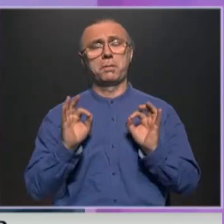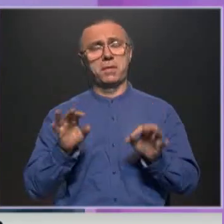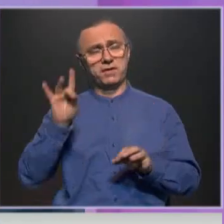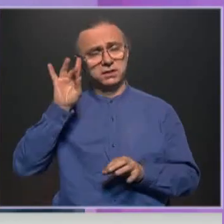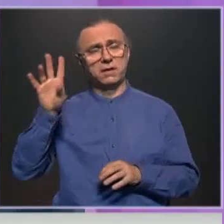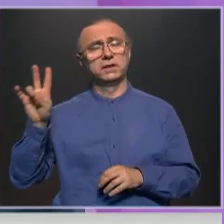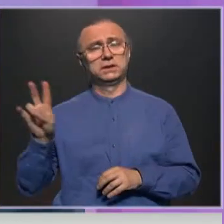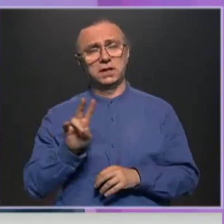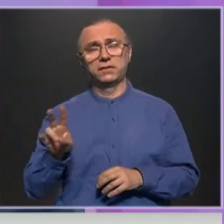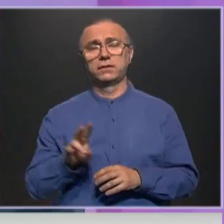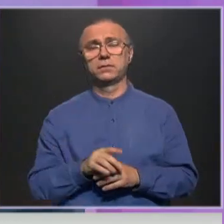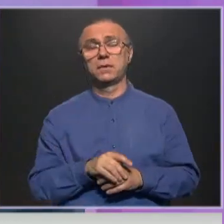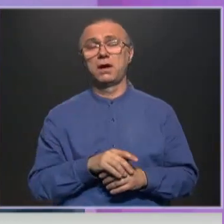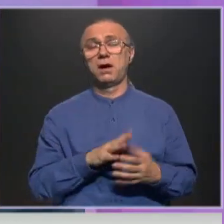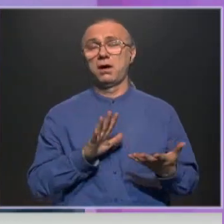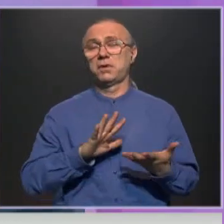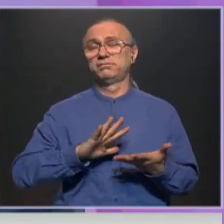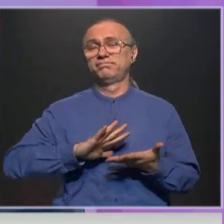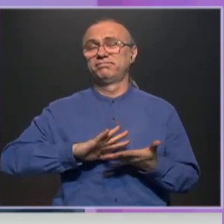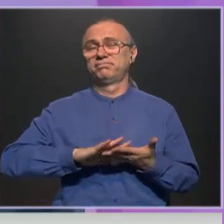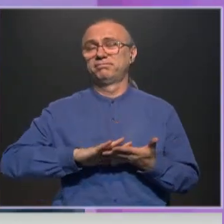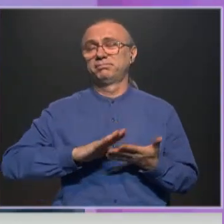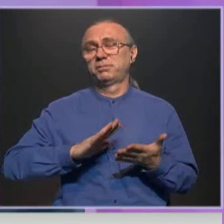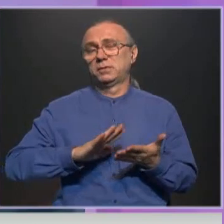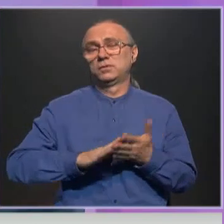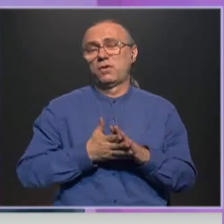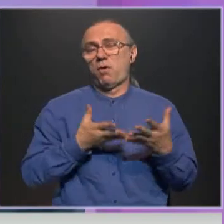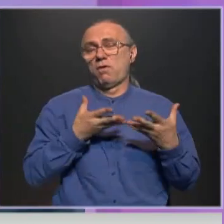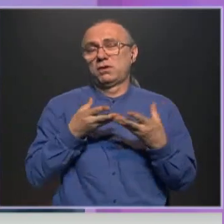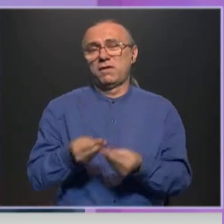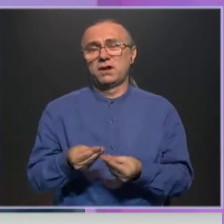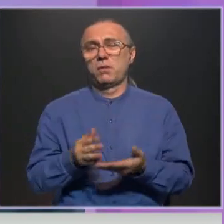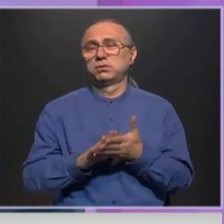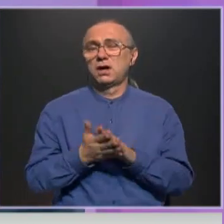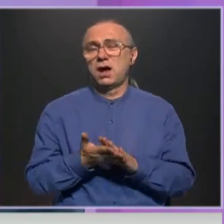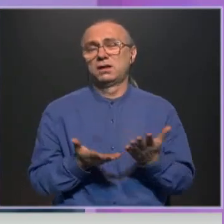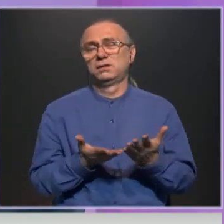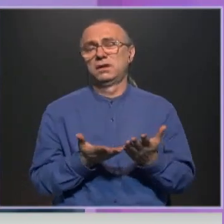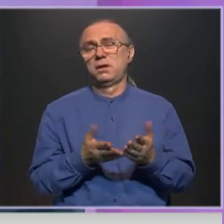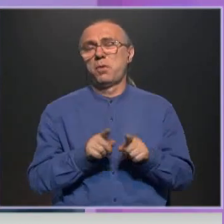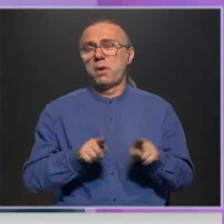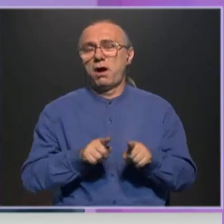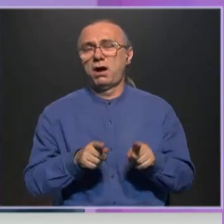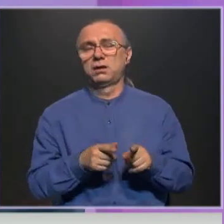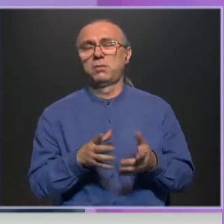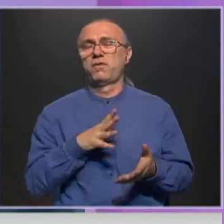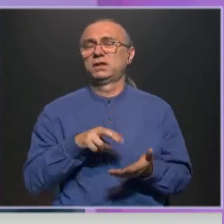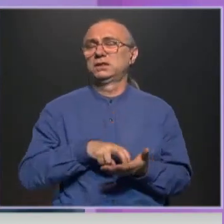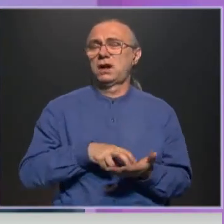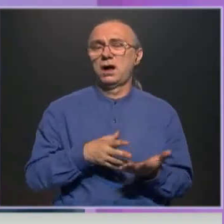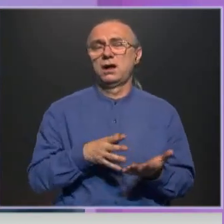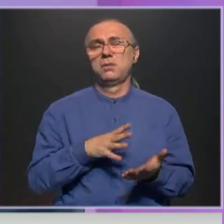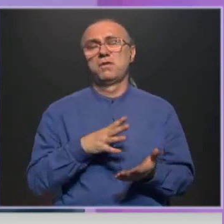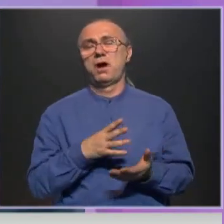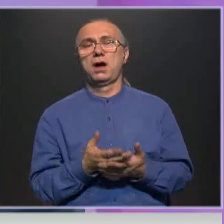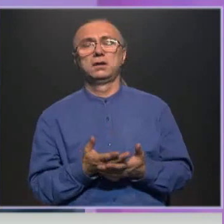и вот под давлением обстоятельств, под гнетом пропаганды, а где-то, может, из-за страха, а может, увы, и батюшка подвел.